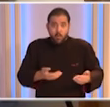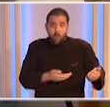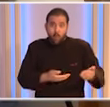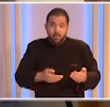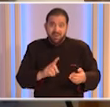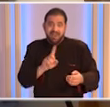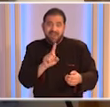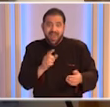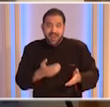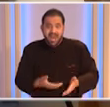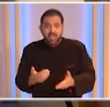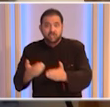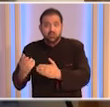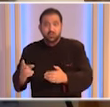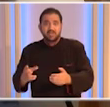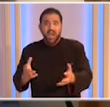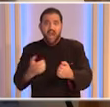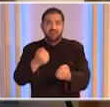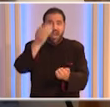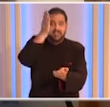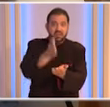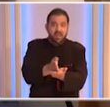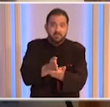Pentru aceasta, acest